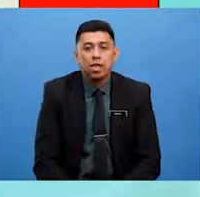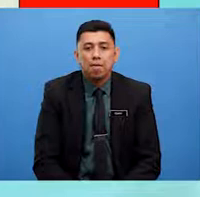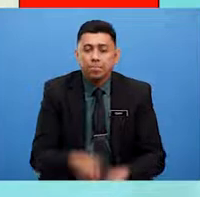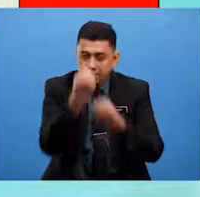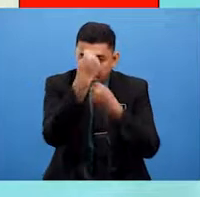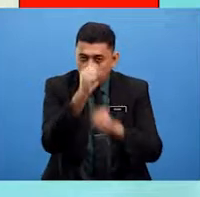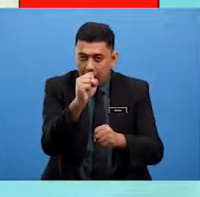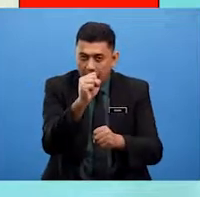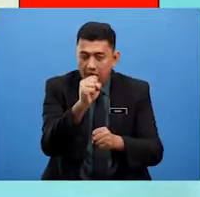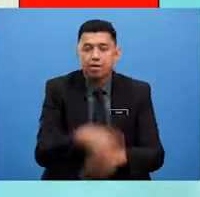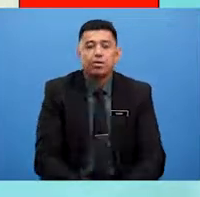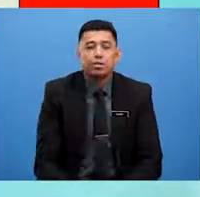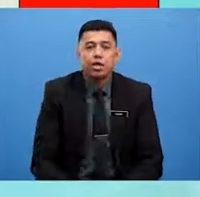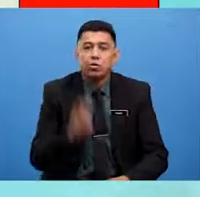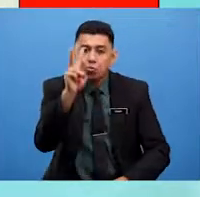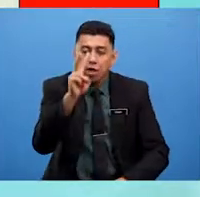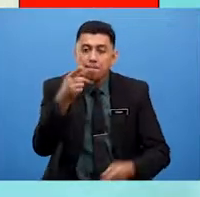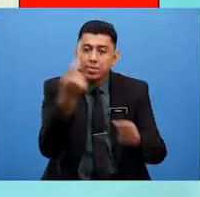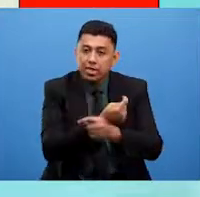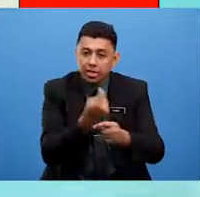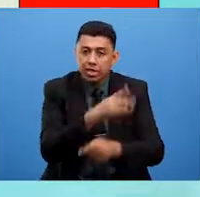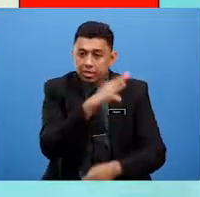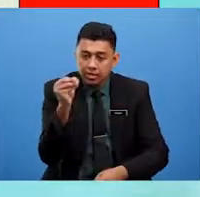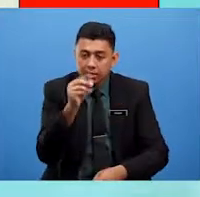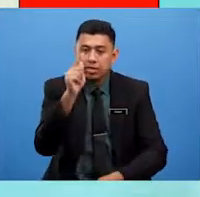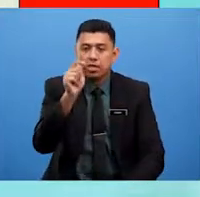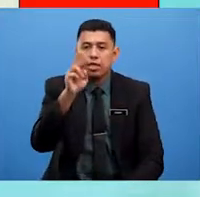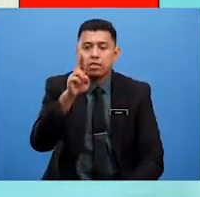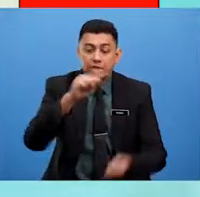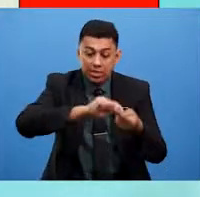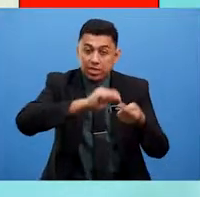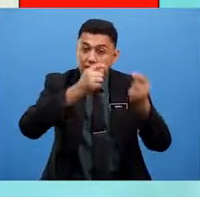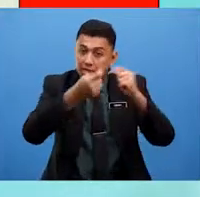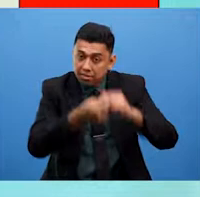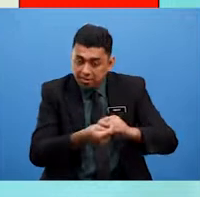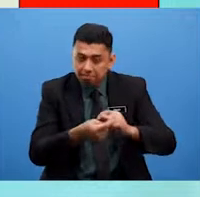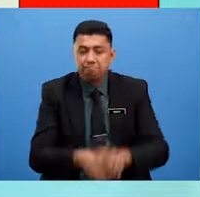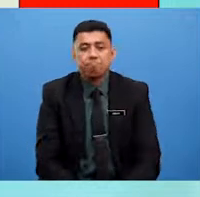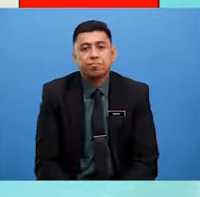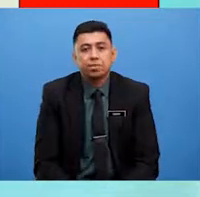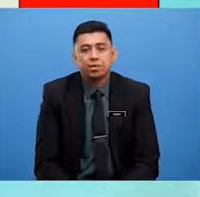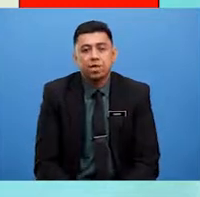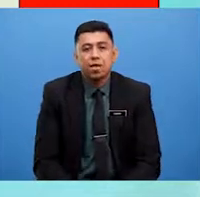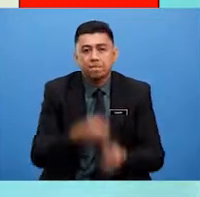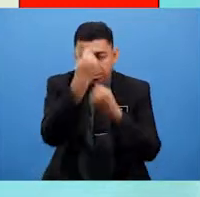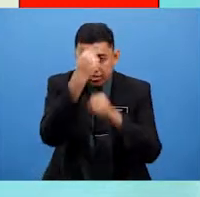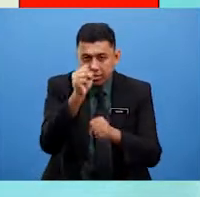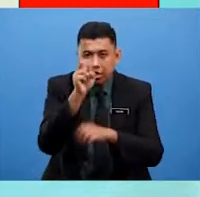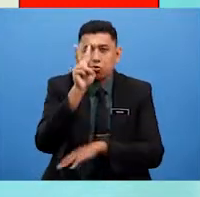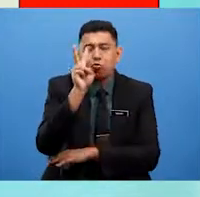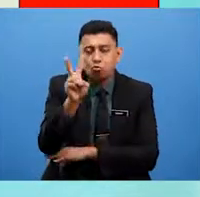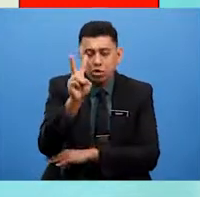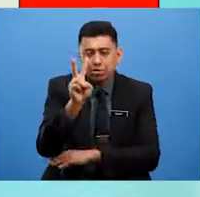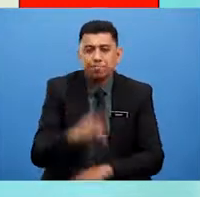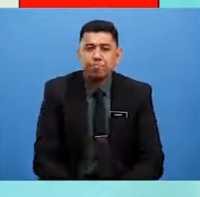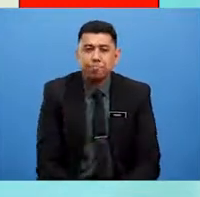persediaan, fasa pertandingan dan fasa transisi. Fasa persediaan dibahagikan kepada dua